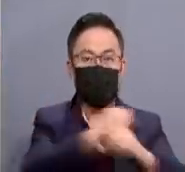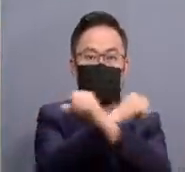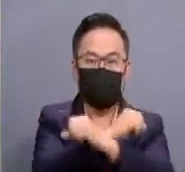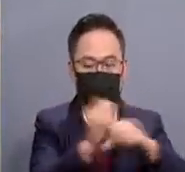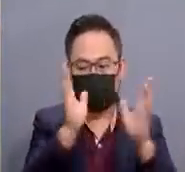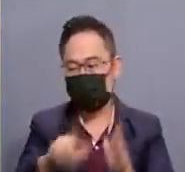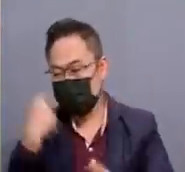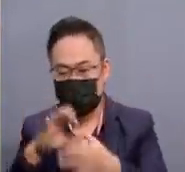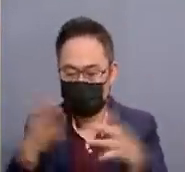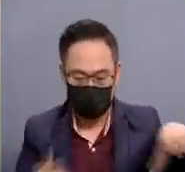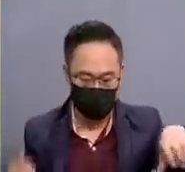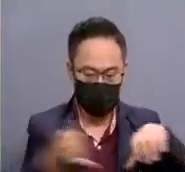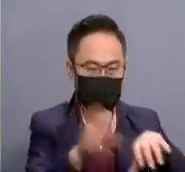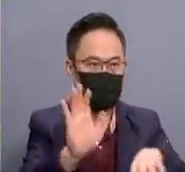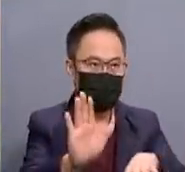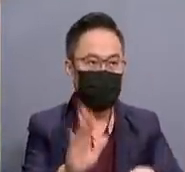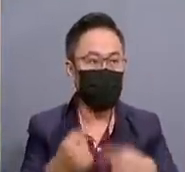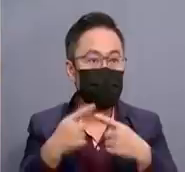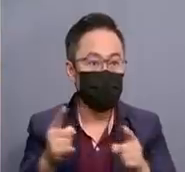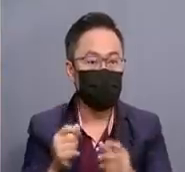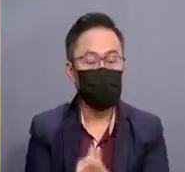ระหว่างการพิจารณาของพนักงานสอบสวนครับ